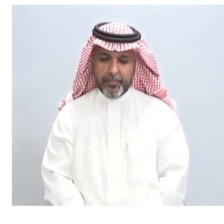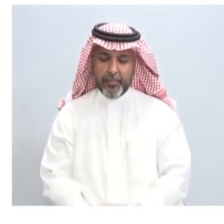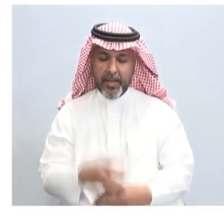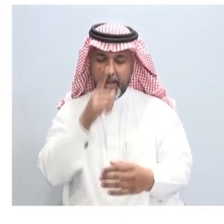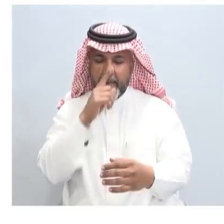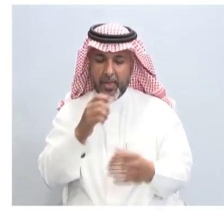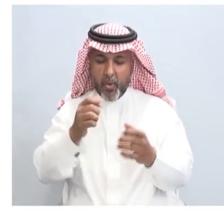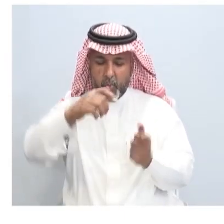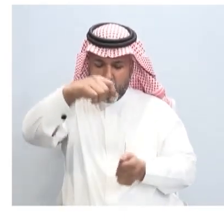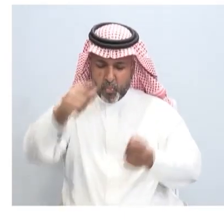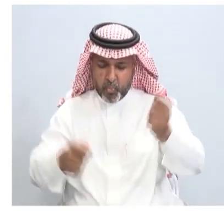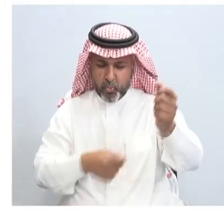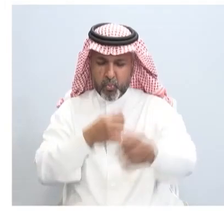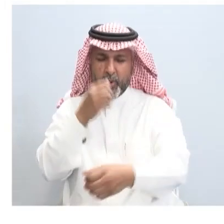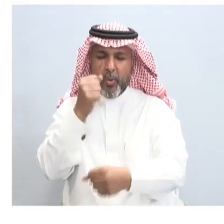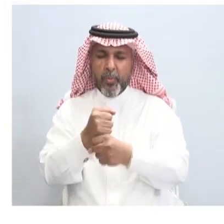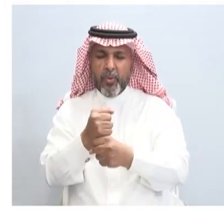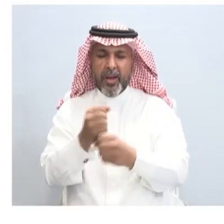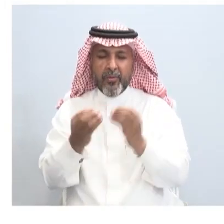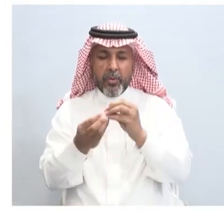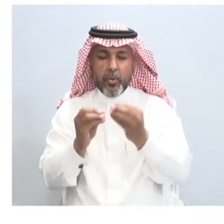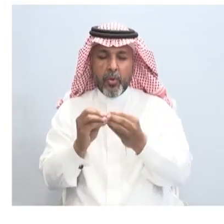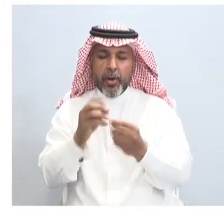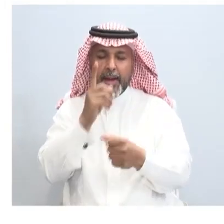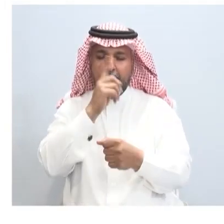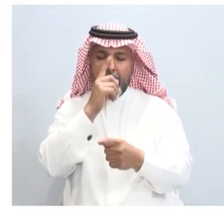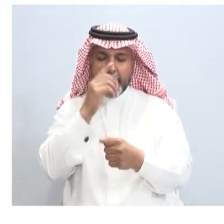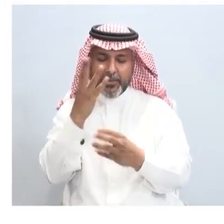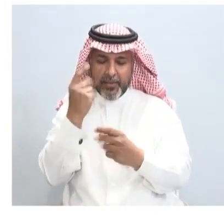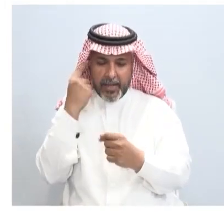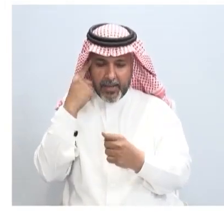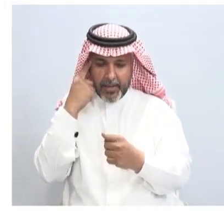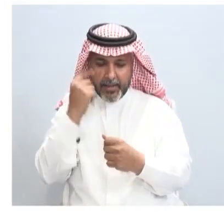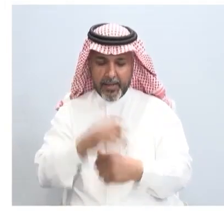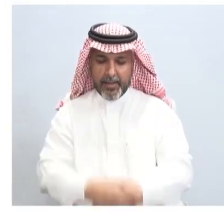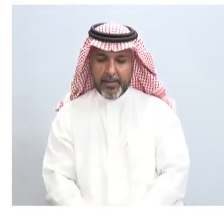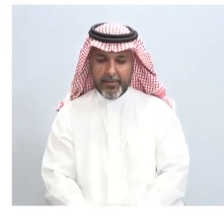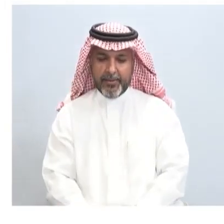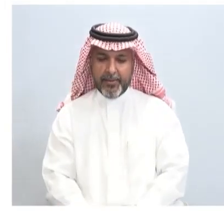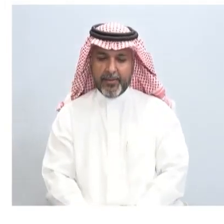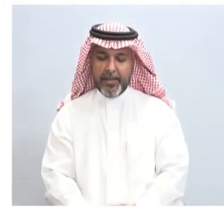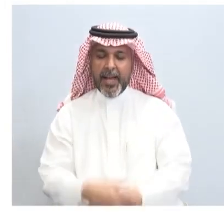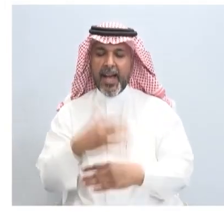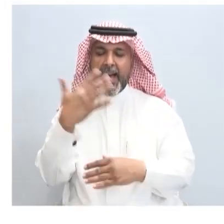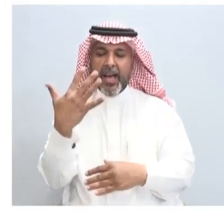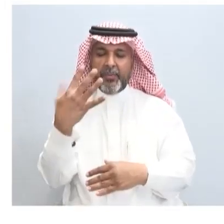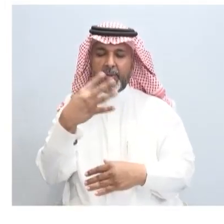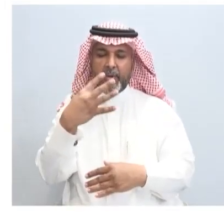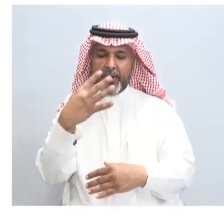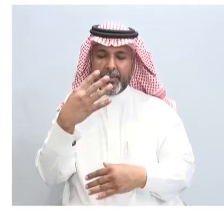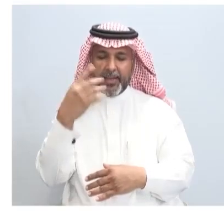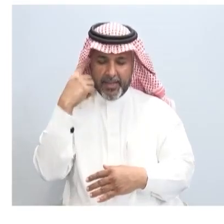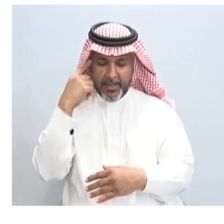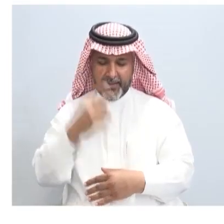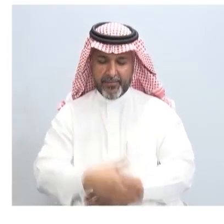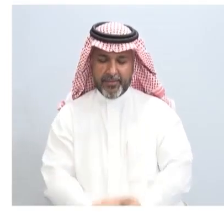يستقر المؤشر على اللون الاصفر اللون الاصفر عباره عن 45 درجه احنا هذا الحين بالنسبه للزوايا صرنا ما شاء الله